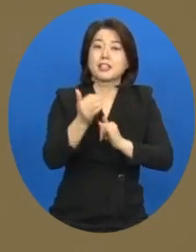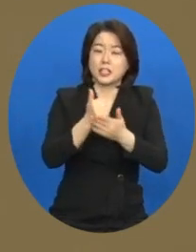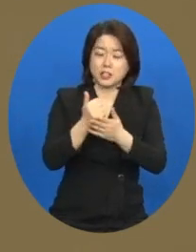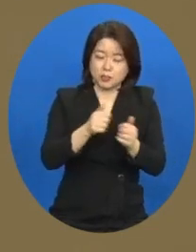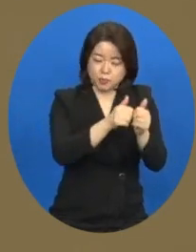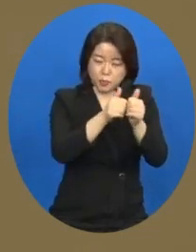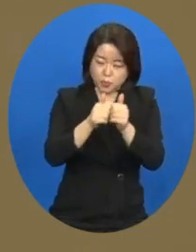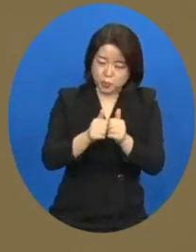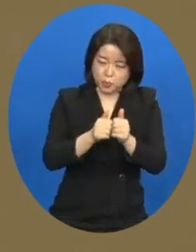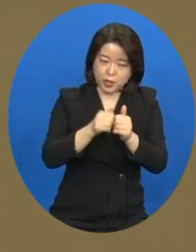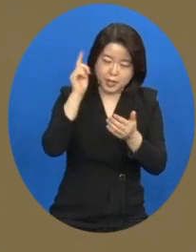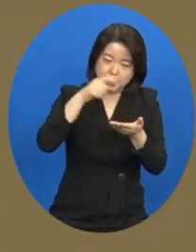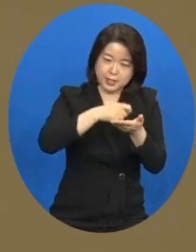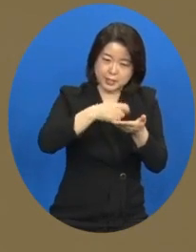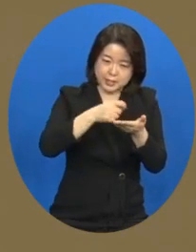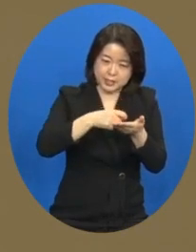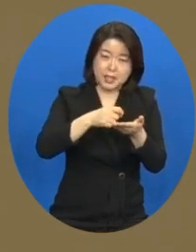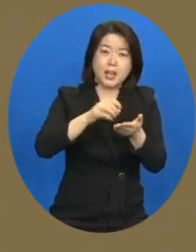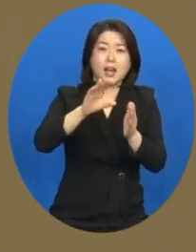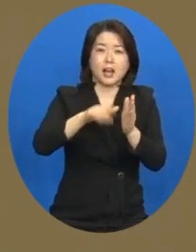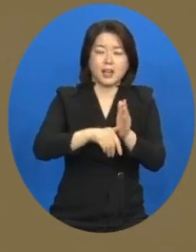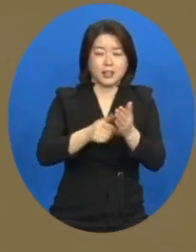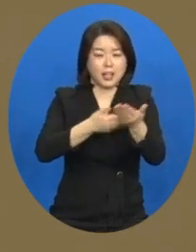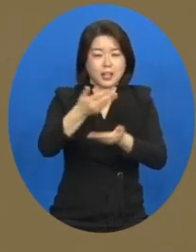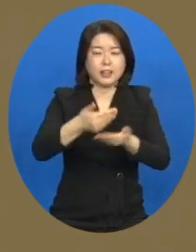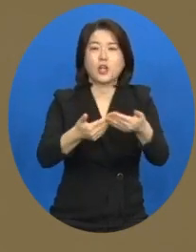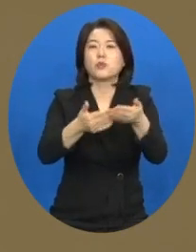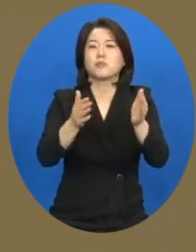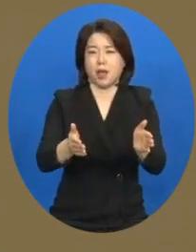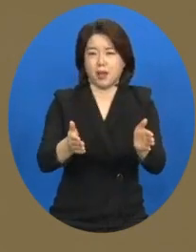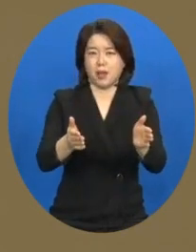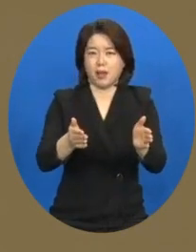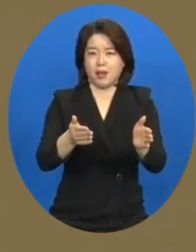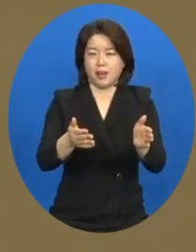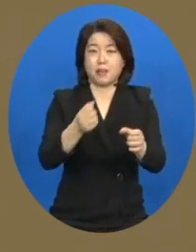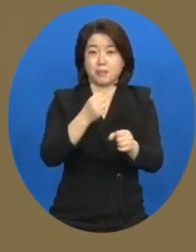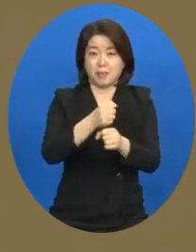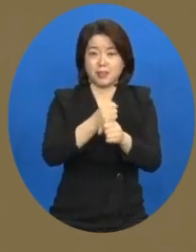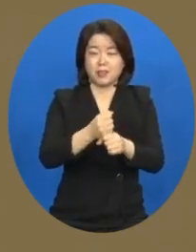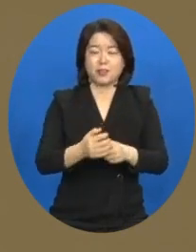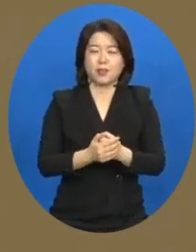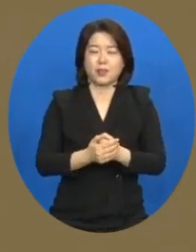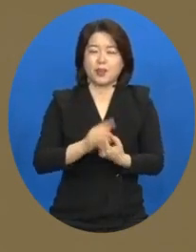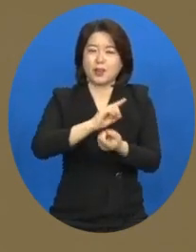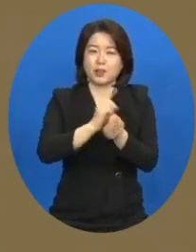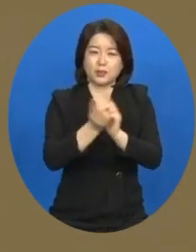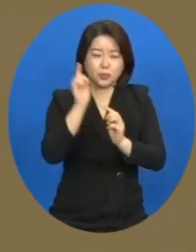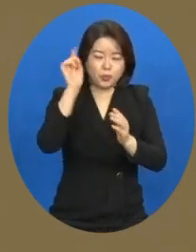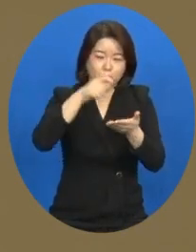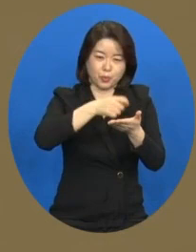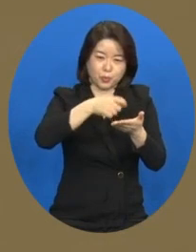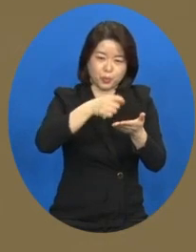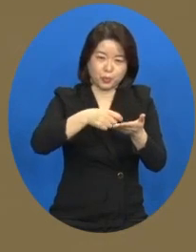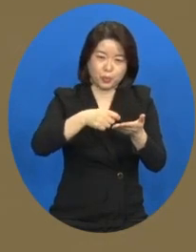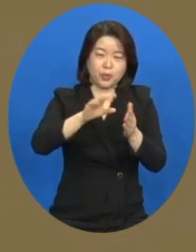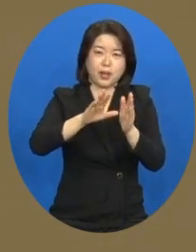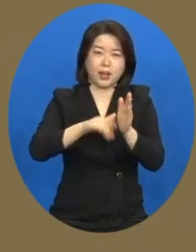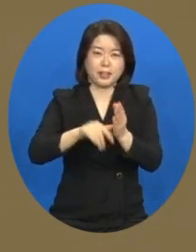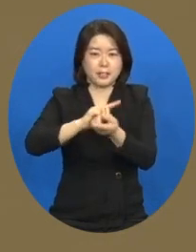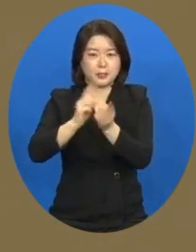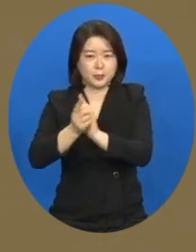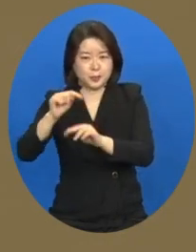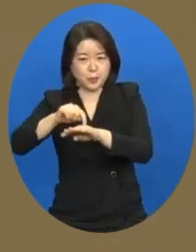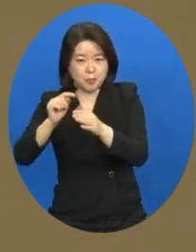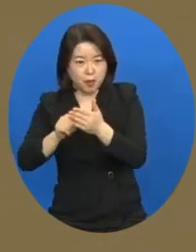일기를 쓰면서 나눔방을 갖게 된 거예요. 일기를 서로 쓰면서 서로의 마음을 알아가기